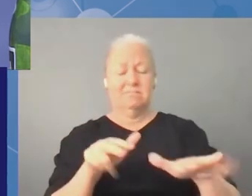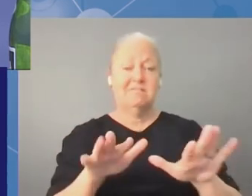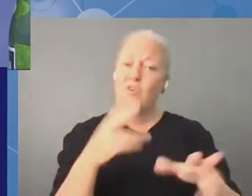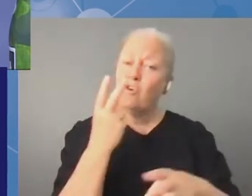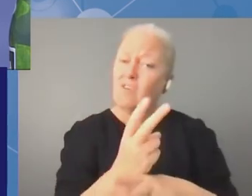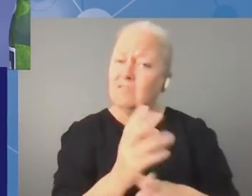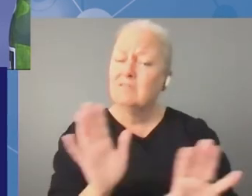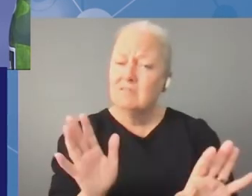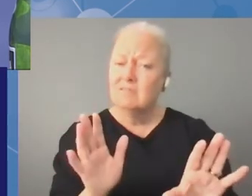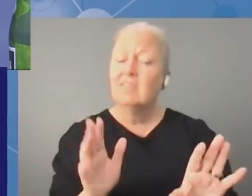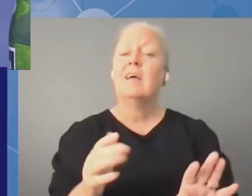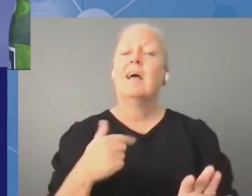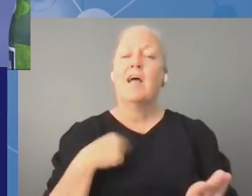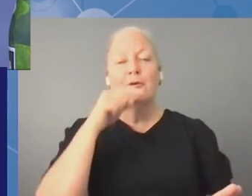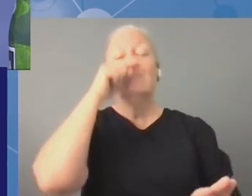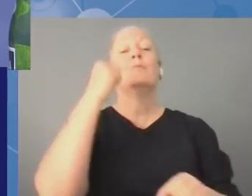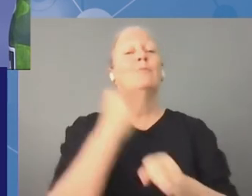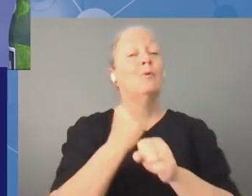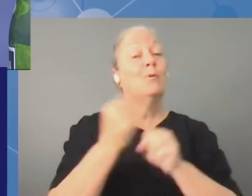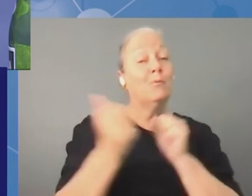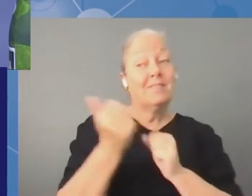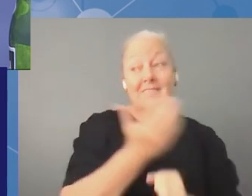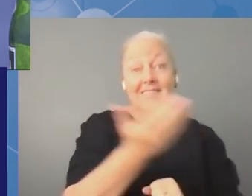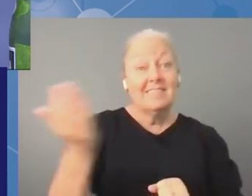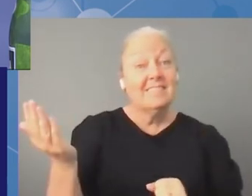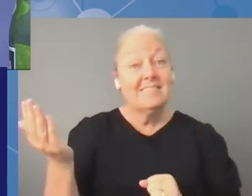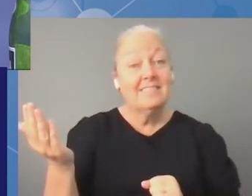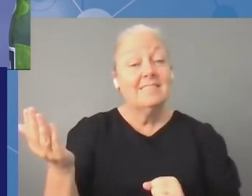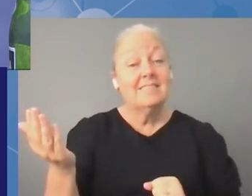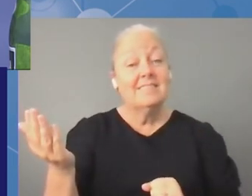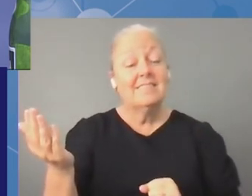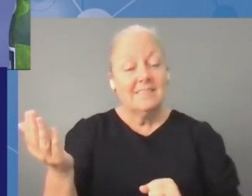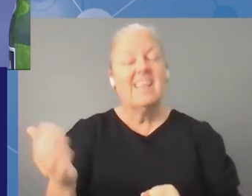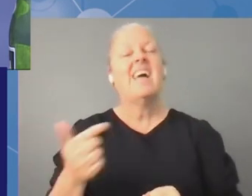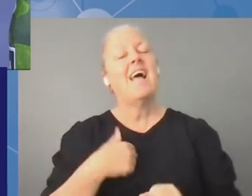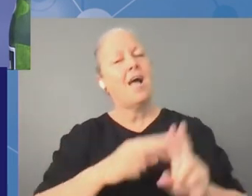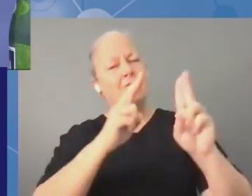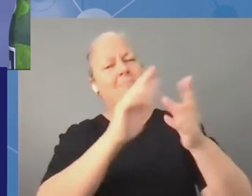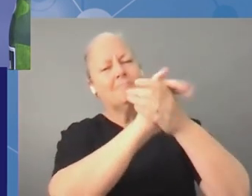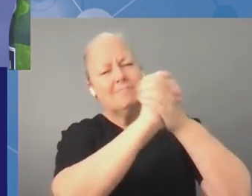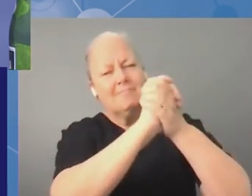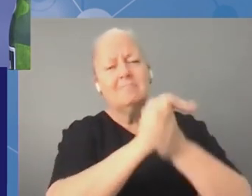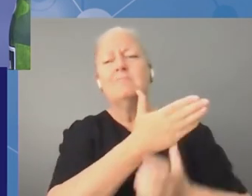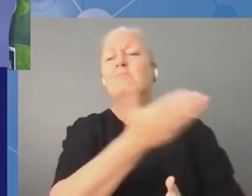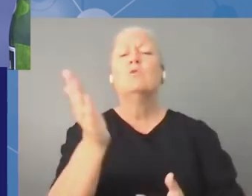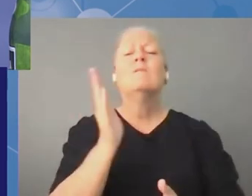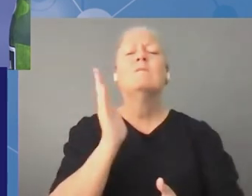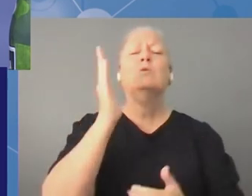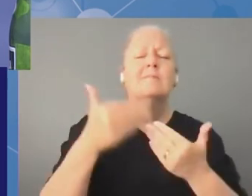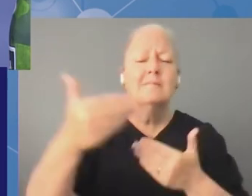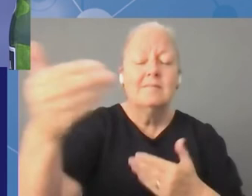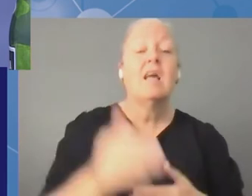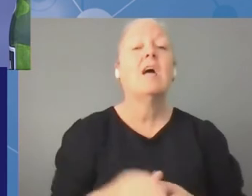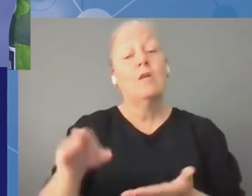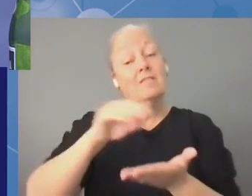المتنوعة ماج التي كانت في عام 2020 هناك صعبة، وهو فخر لي أن أعمل